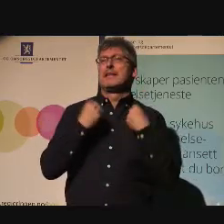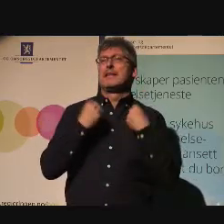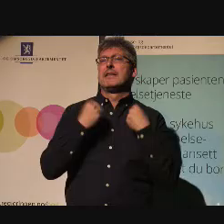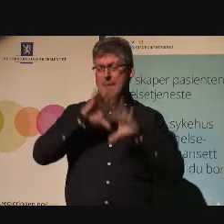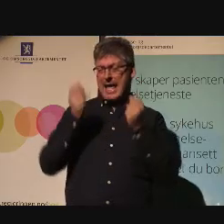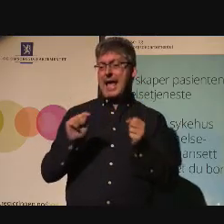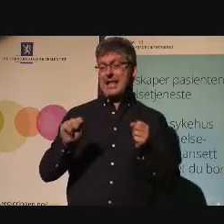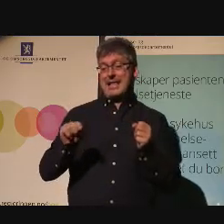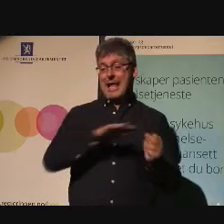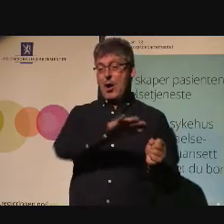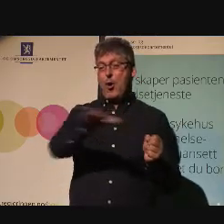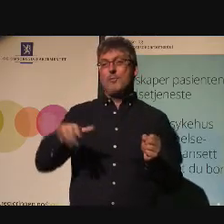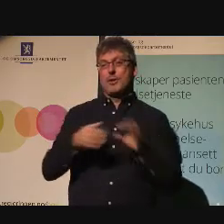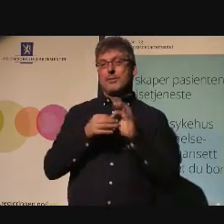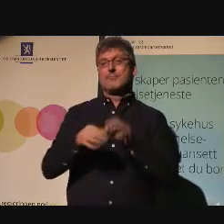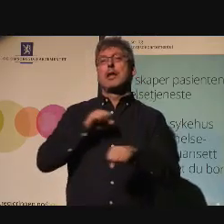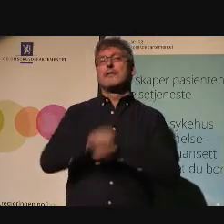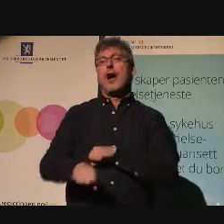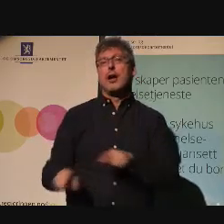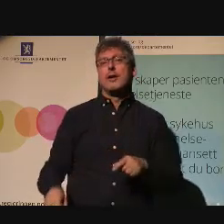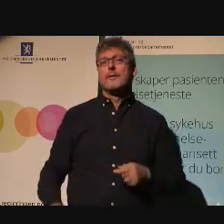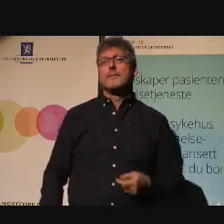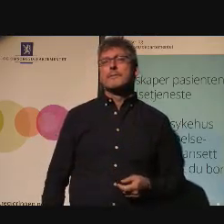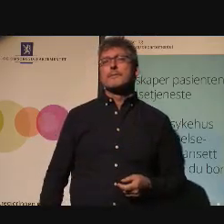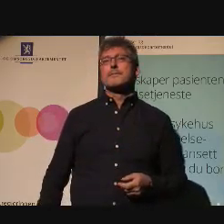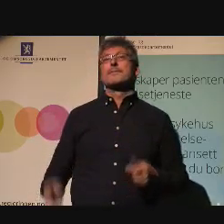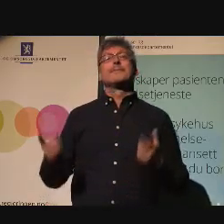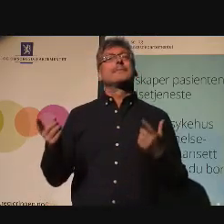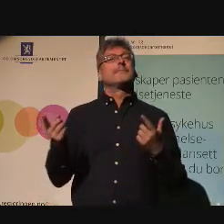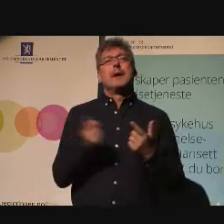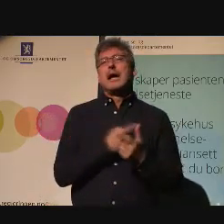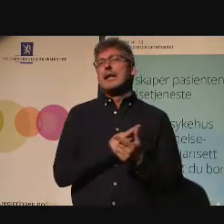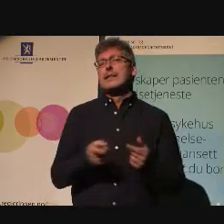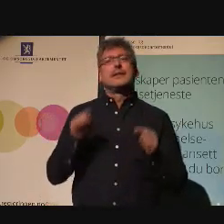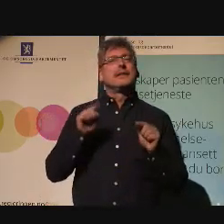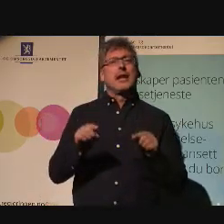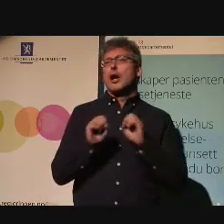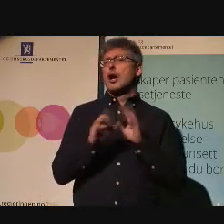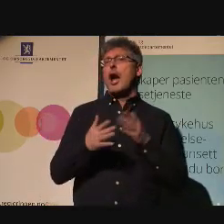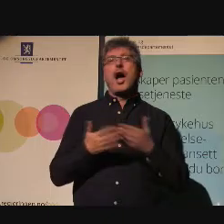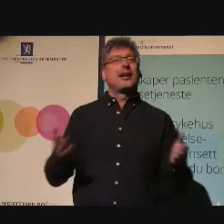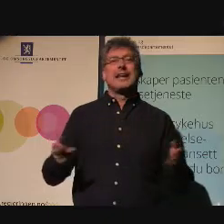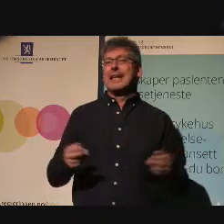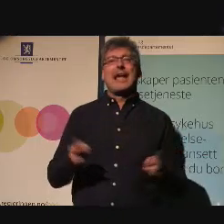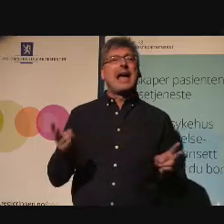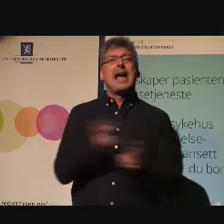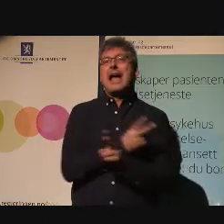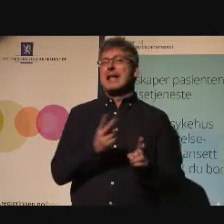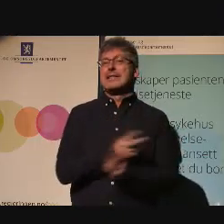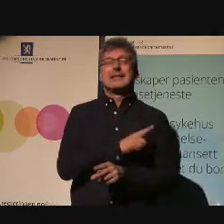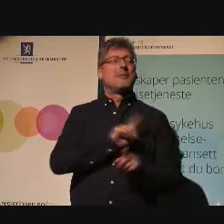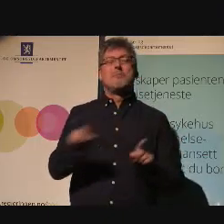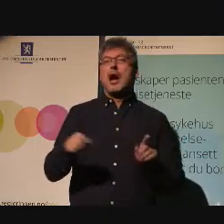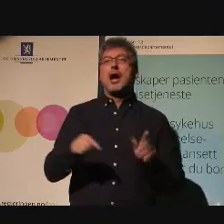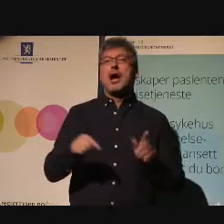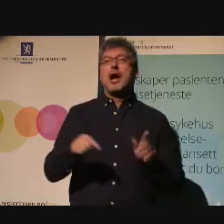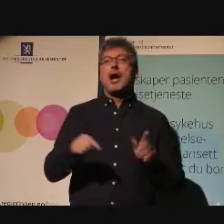tvangsbruksområdet. Men dette er noe som vi heller ikke kommer til å klare å endre gjennom bare å endre